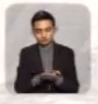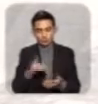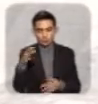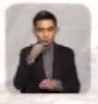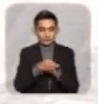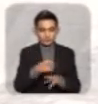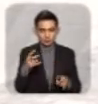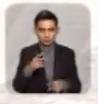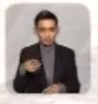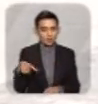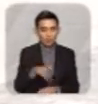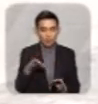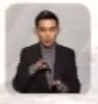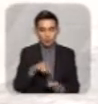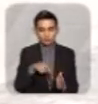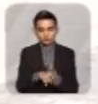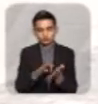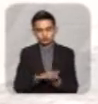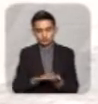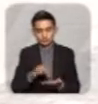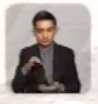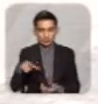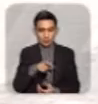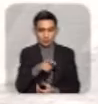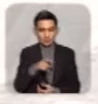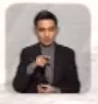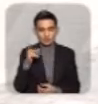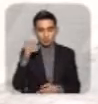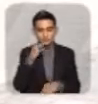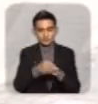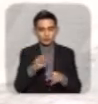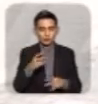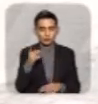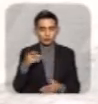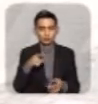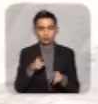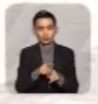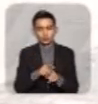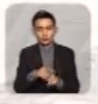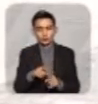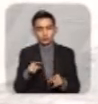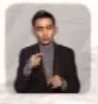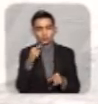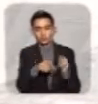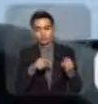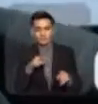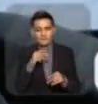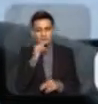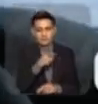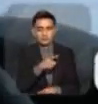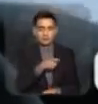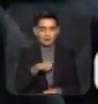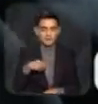ответственны за состояние дорожного полотна, дороги, и им ничего не остается делать, как снять с себя